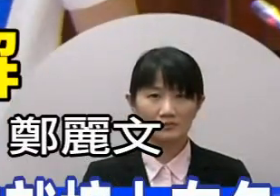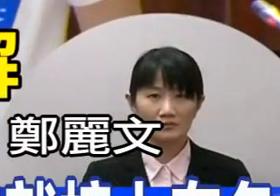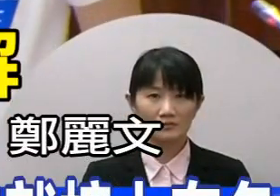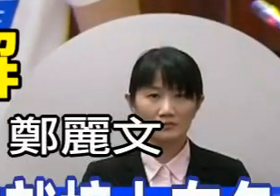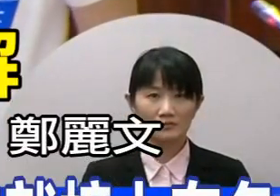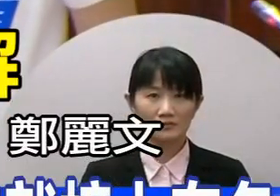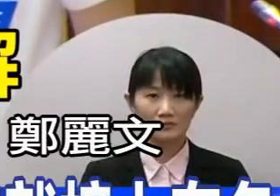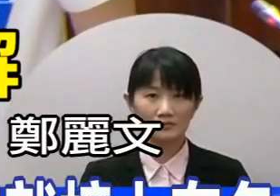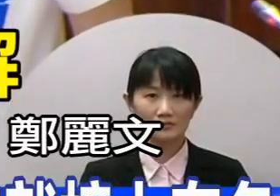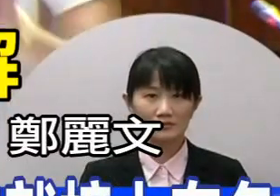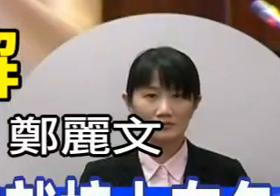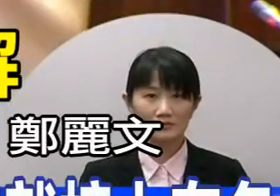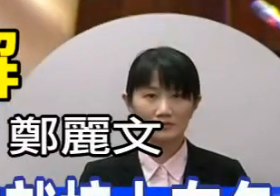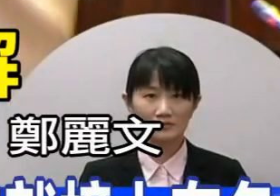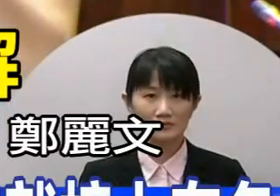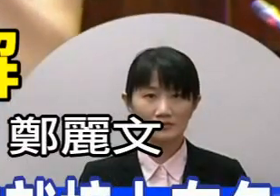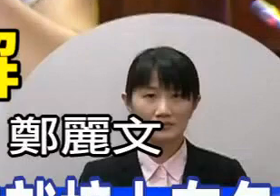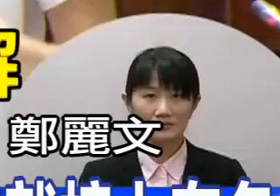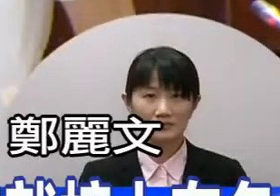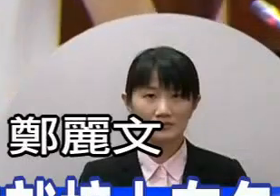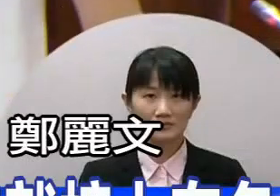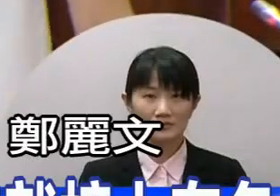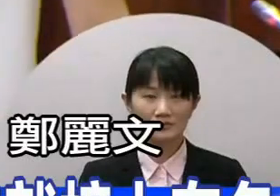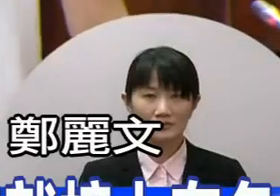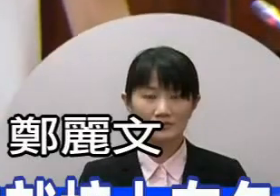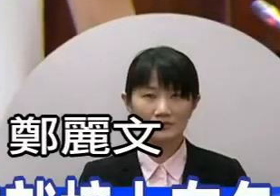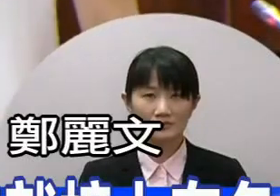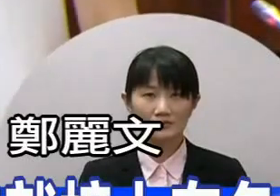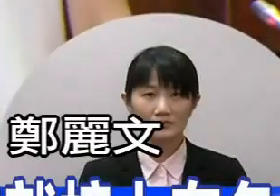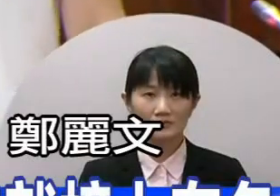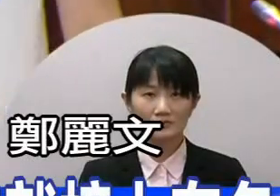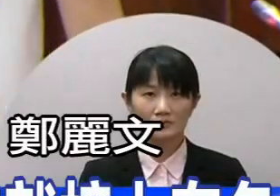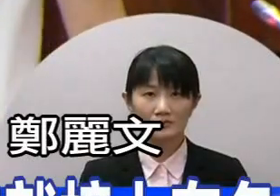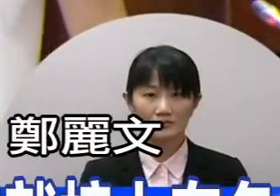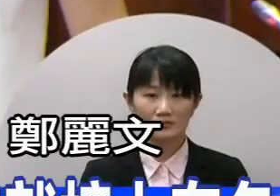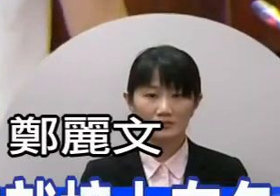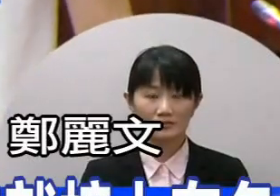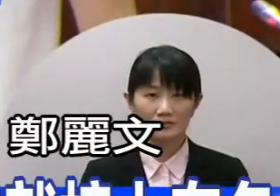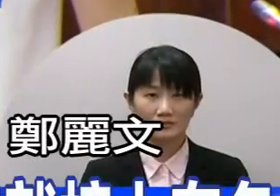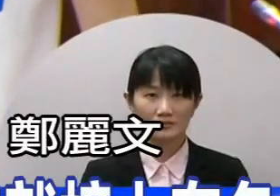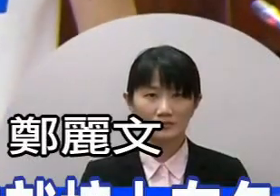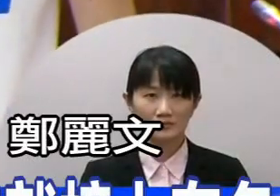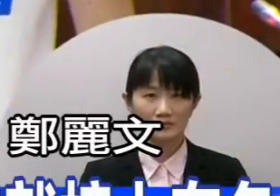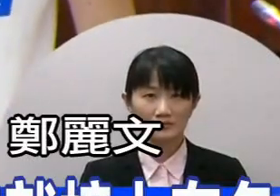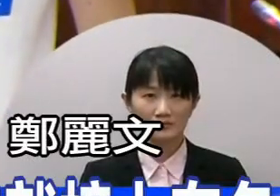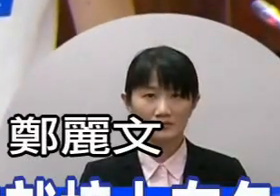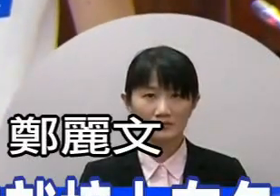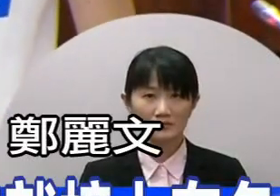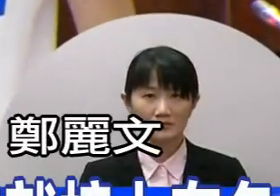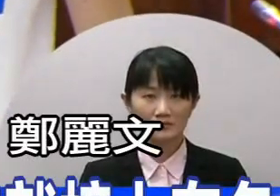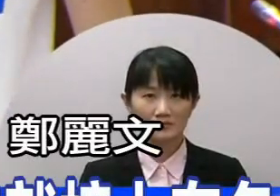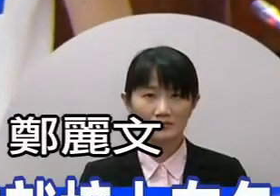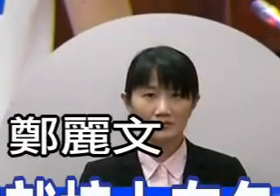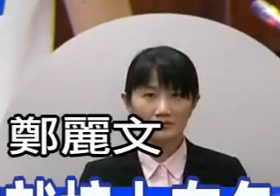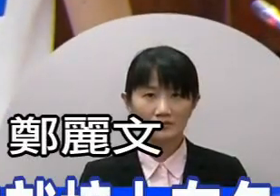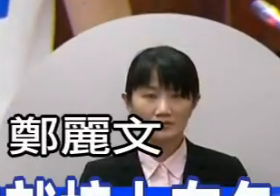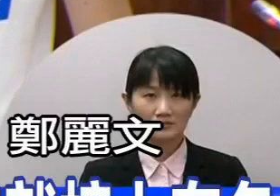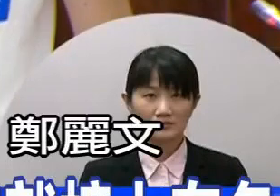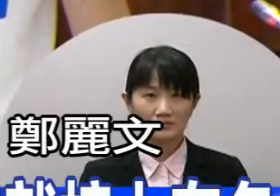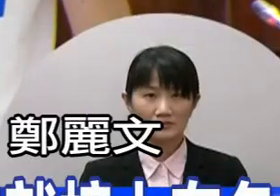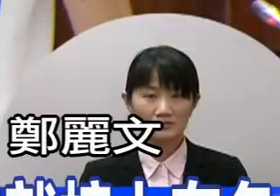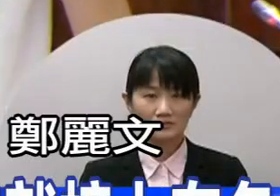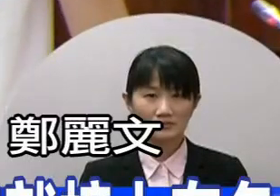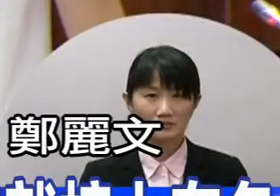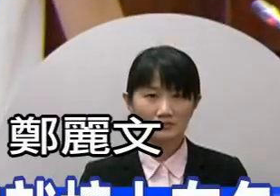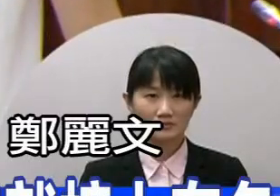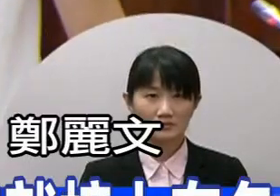种训练，那对相关的一个了解。那总统那时候就讲是他想打，并没有说他一定要来